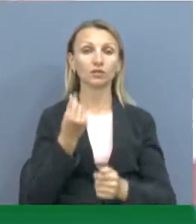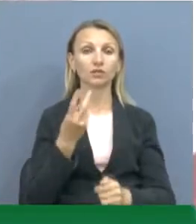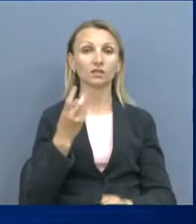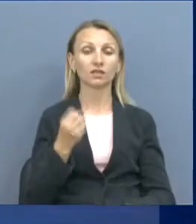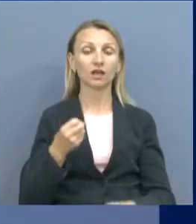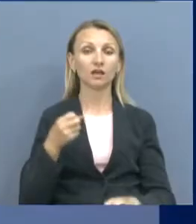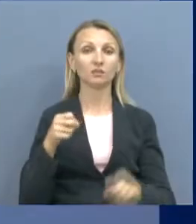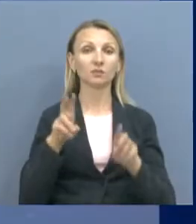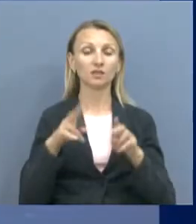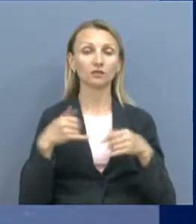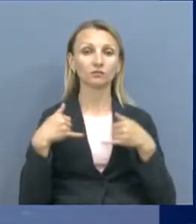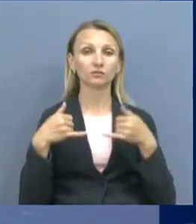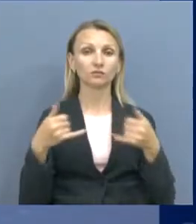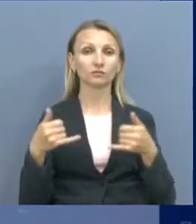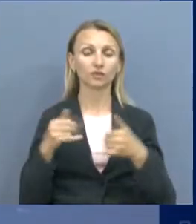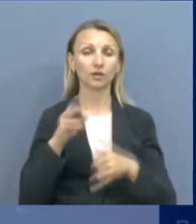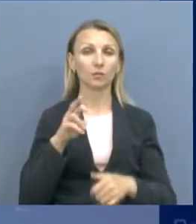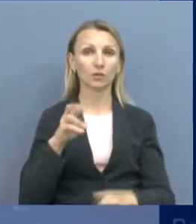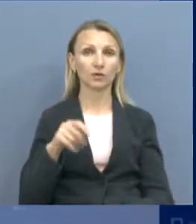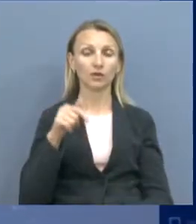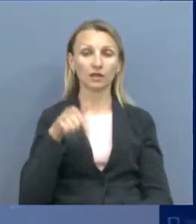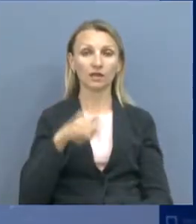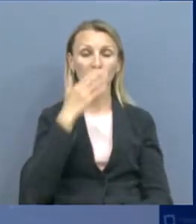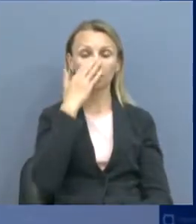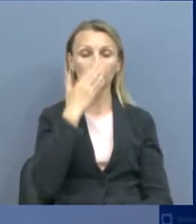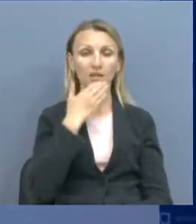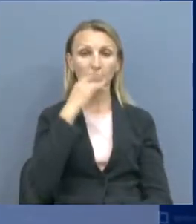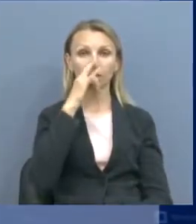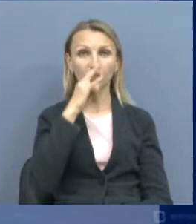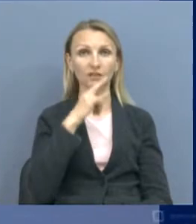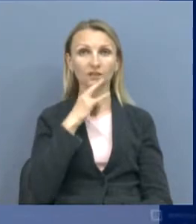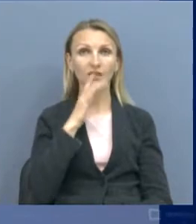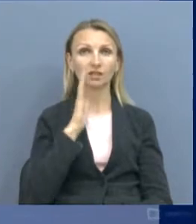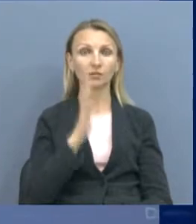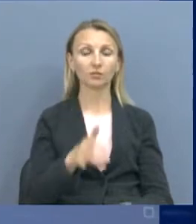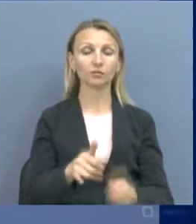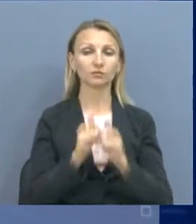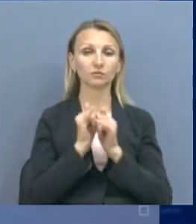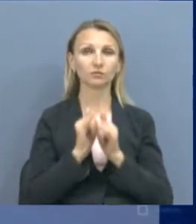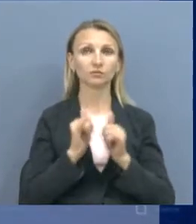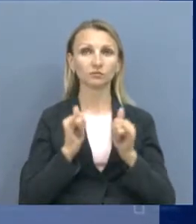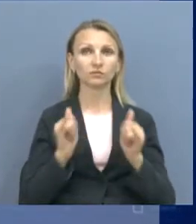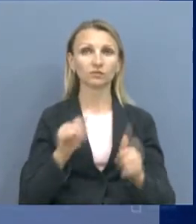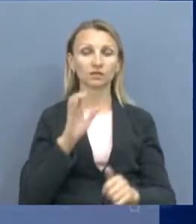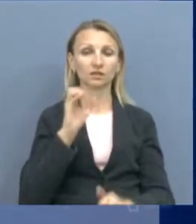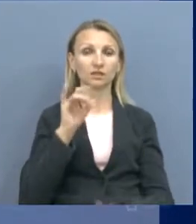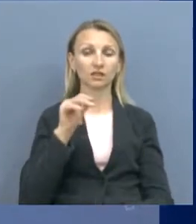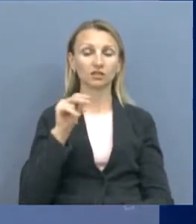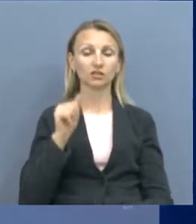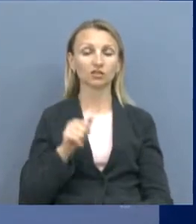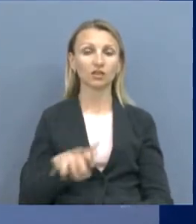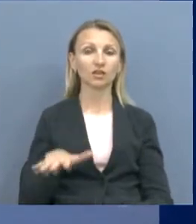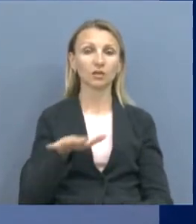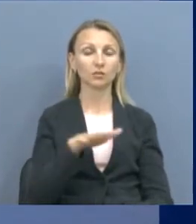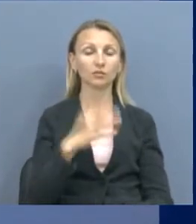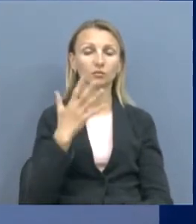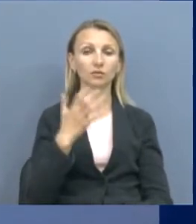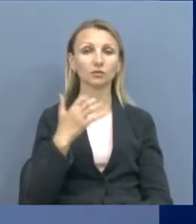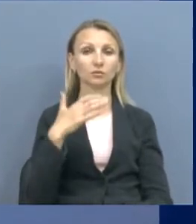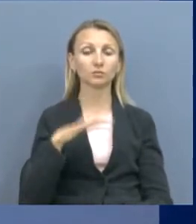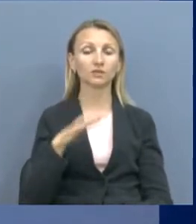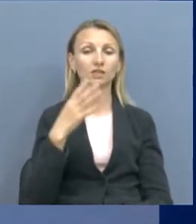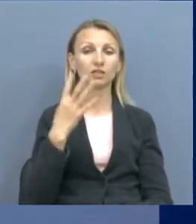обработку полей. Этим летом в Казахстане ожидается распространение стадных саранчевых на площади в